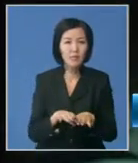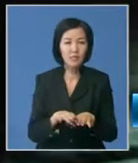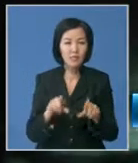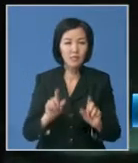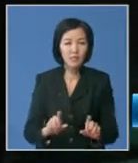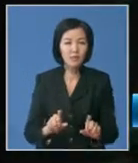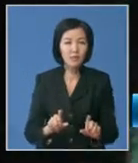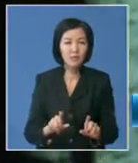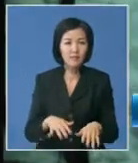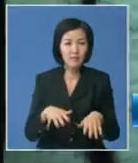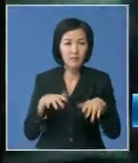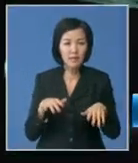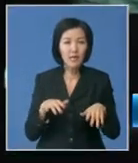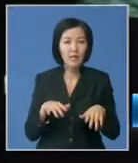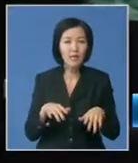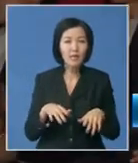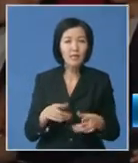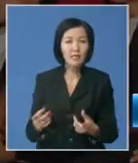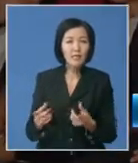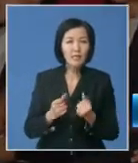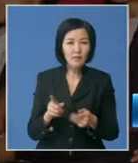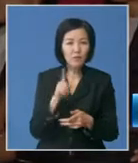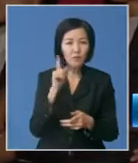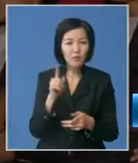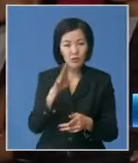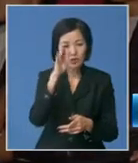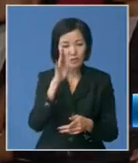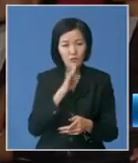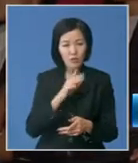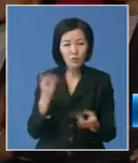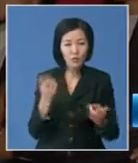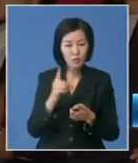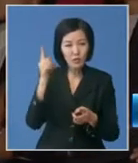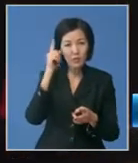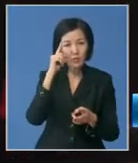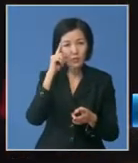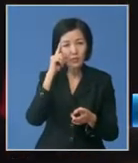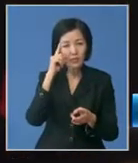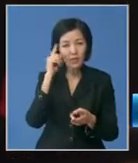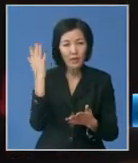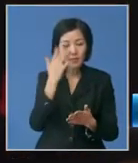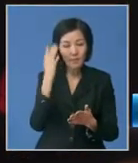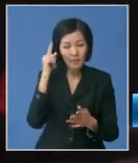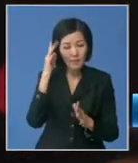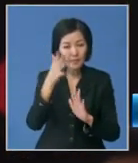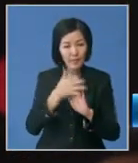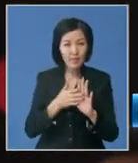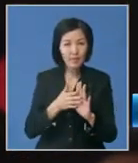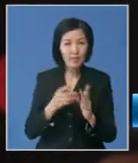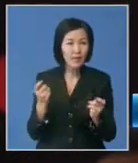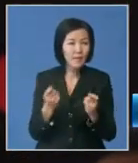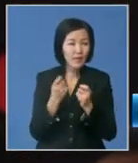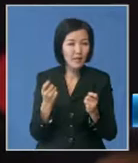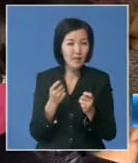это призыв юношей и девушек задуматься и если хоть один из ста студентов поймет смысл видел ту же одна маленькая